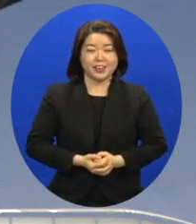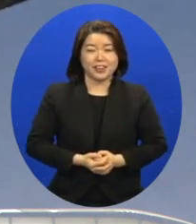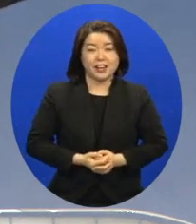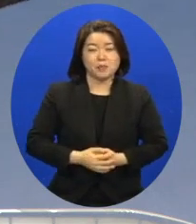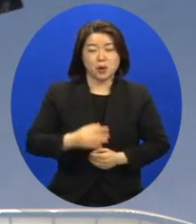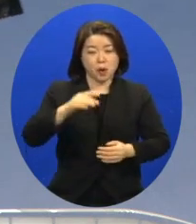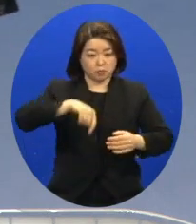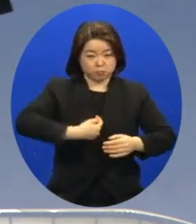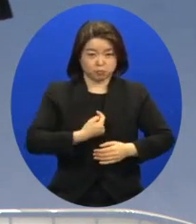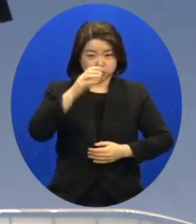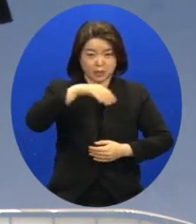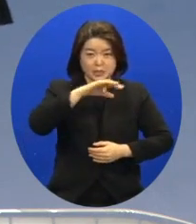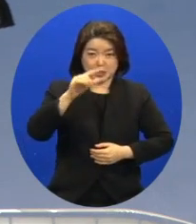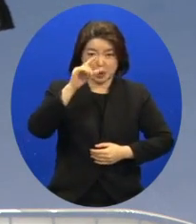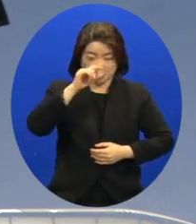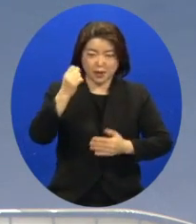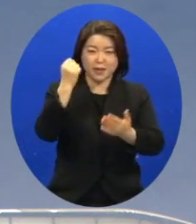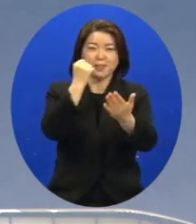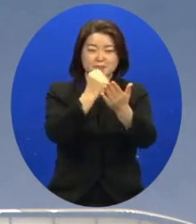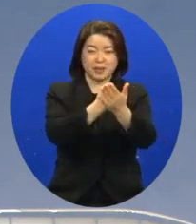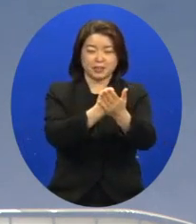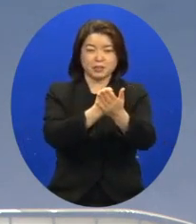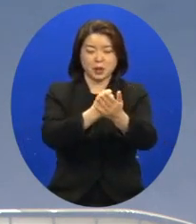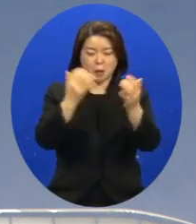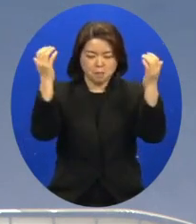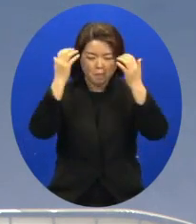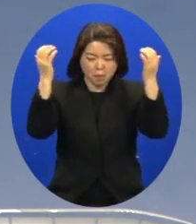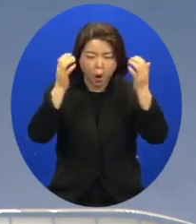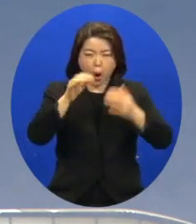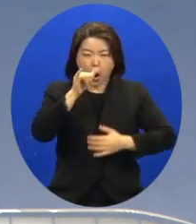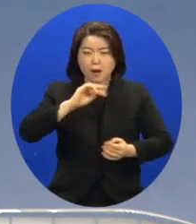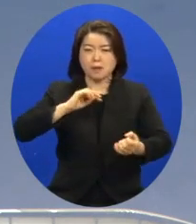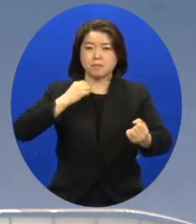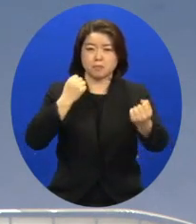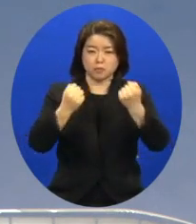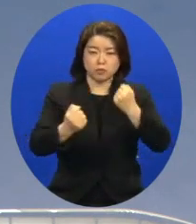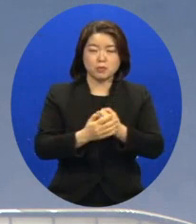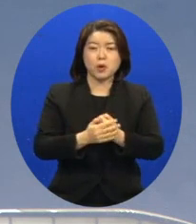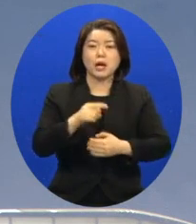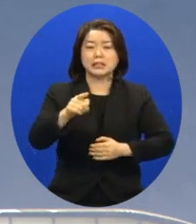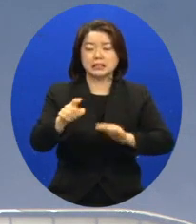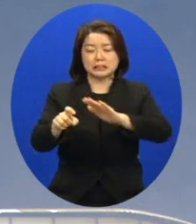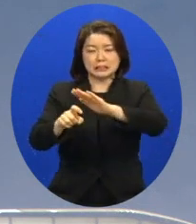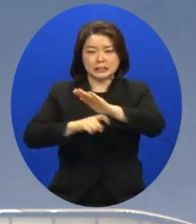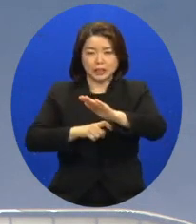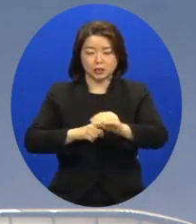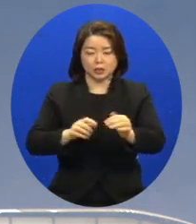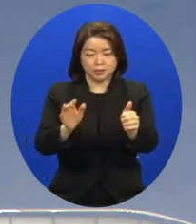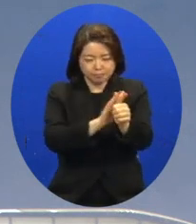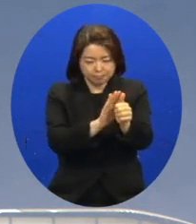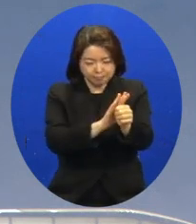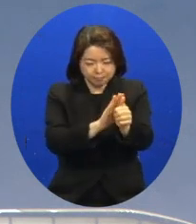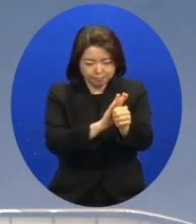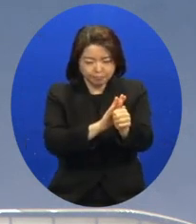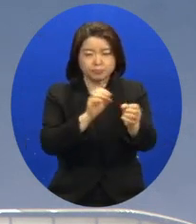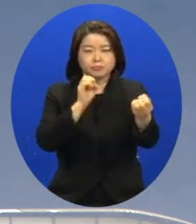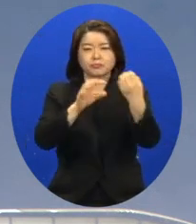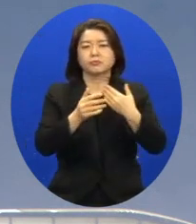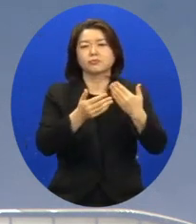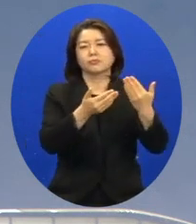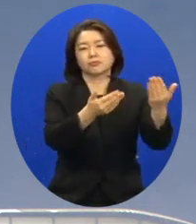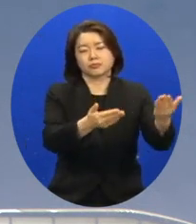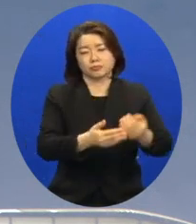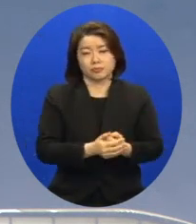말할 수 없이 고통스러운 순간에 있음에도 불구하고 그 강도에게 친절하게 대답을 합니다.